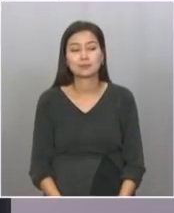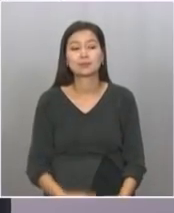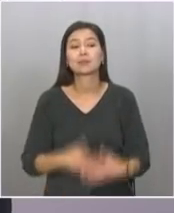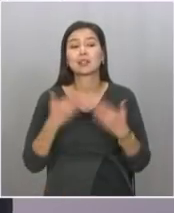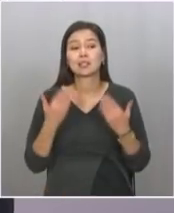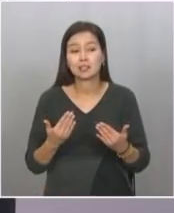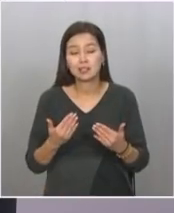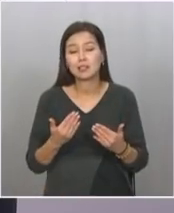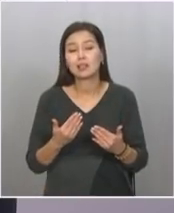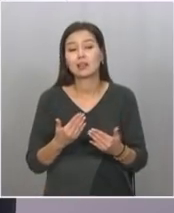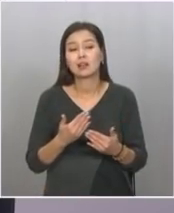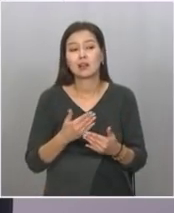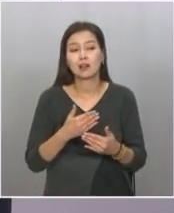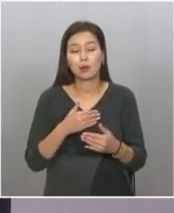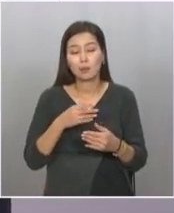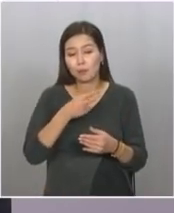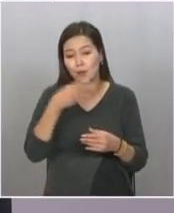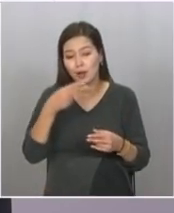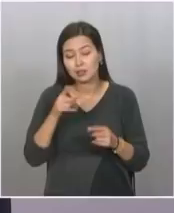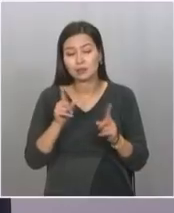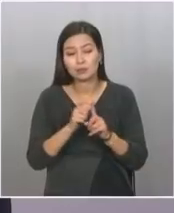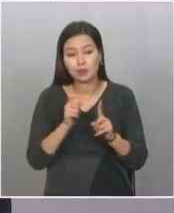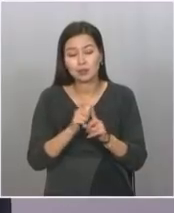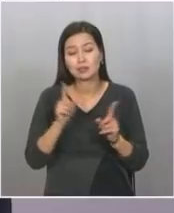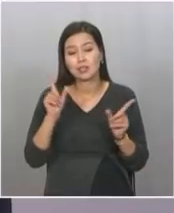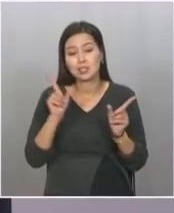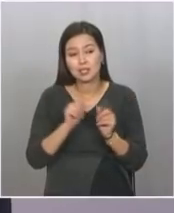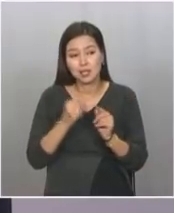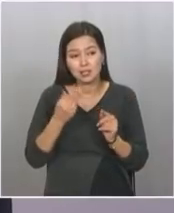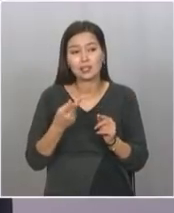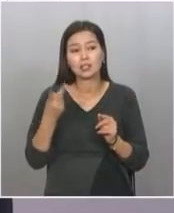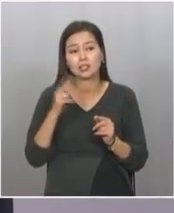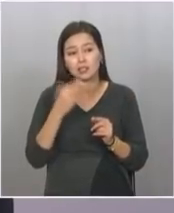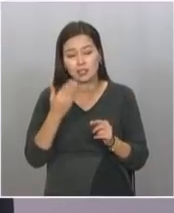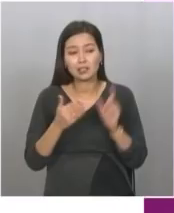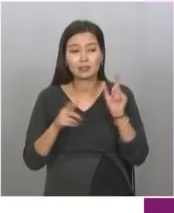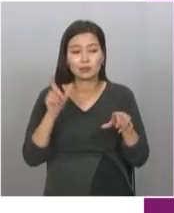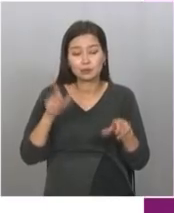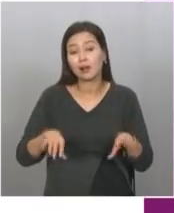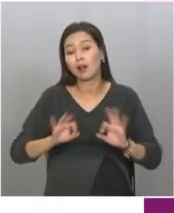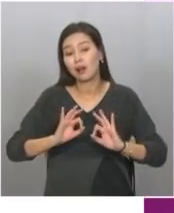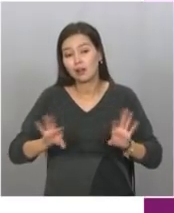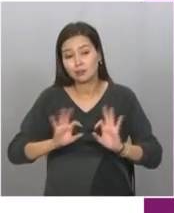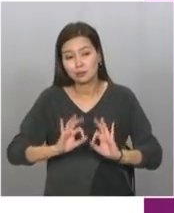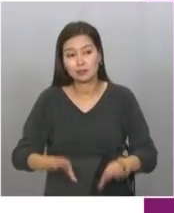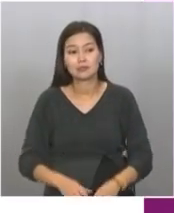Енді мәтін мазмұнына сәйкес екі тұжырым айтып көріңіздер.